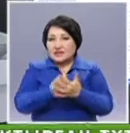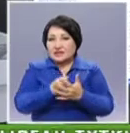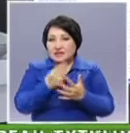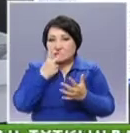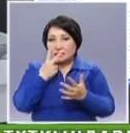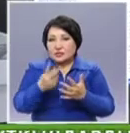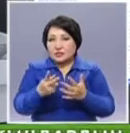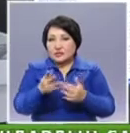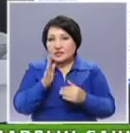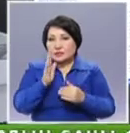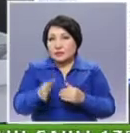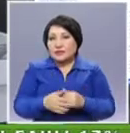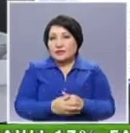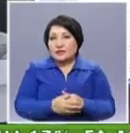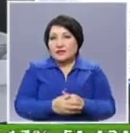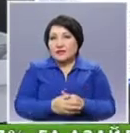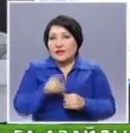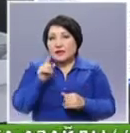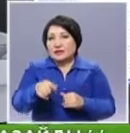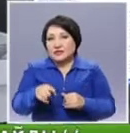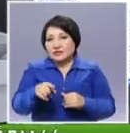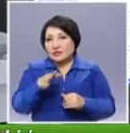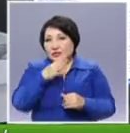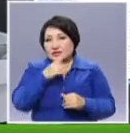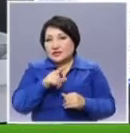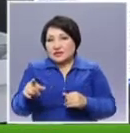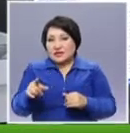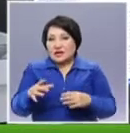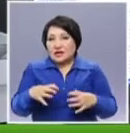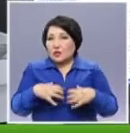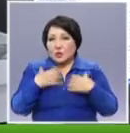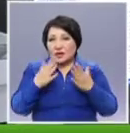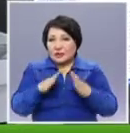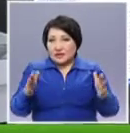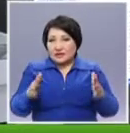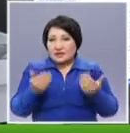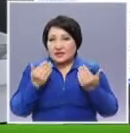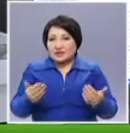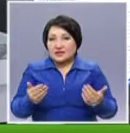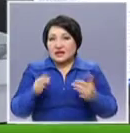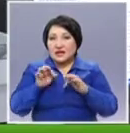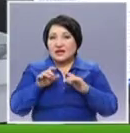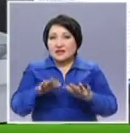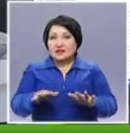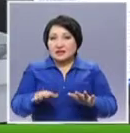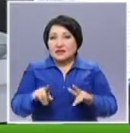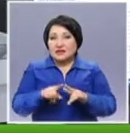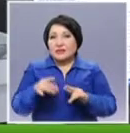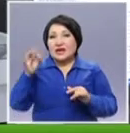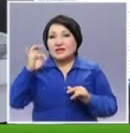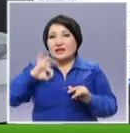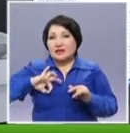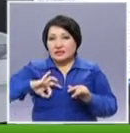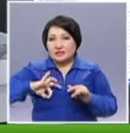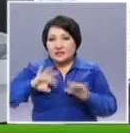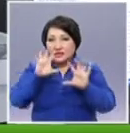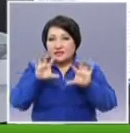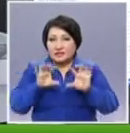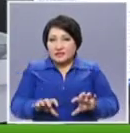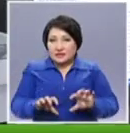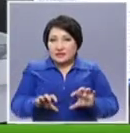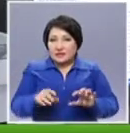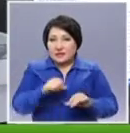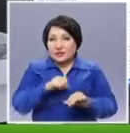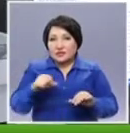кездерде қорықпай, қазіргі акцияны пайдаланып, мысалы заңдастырып алғандар, ол кезде